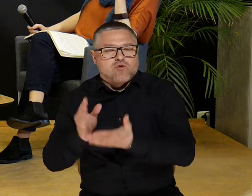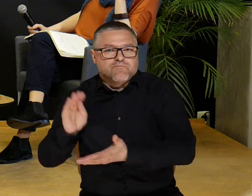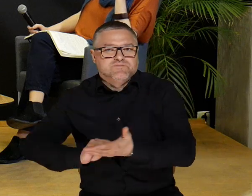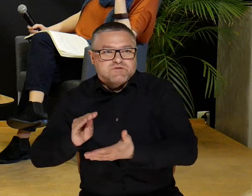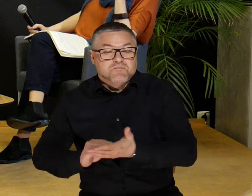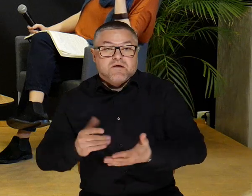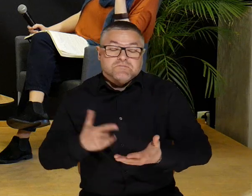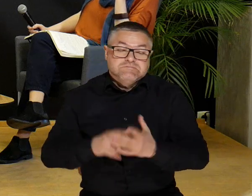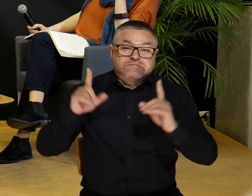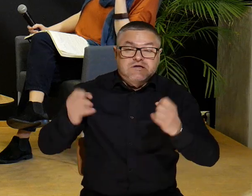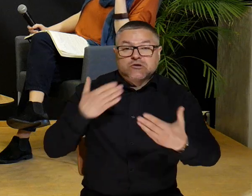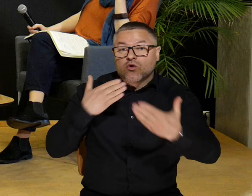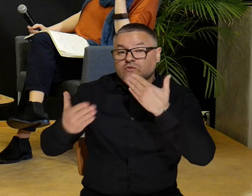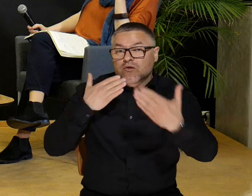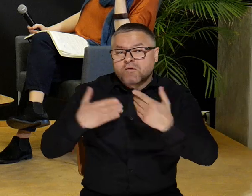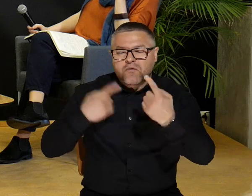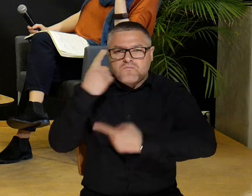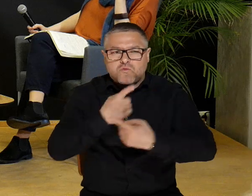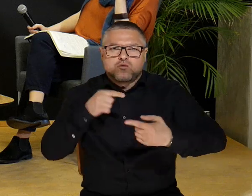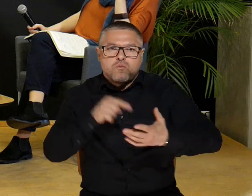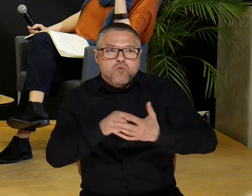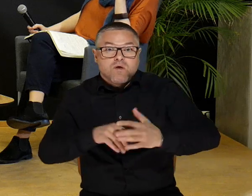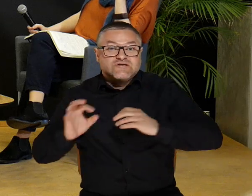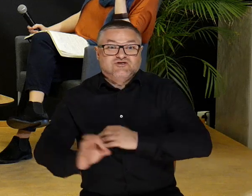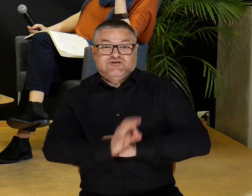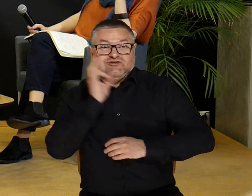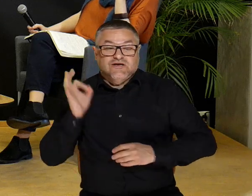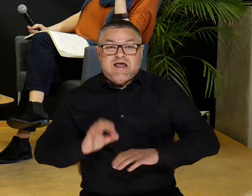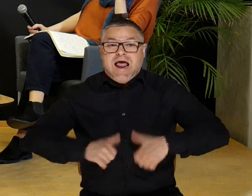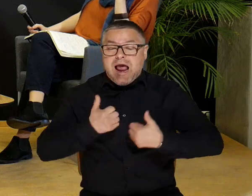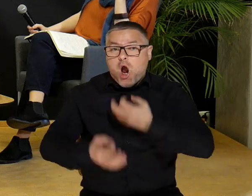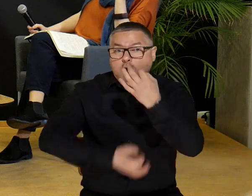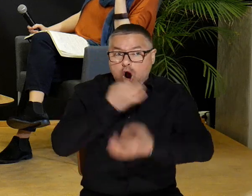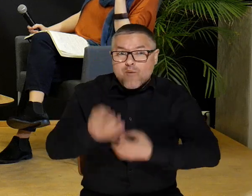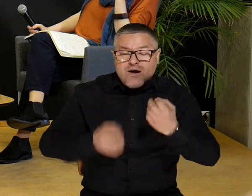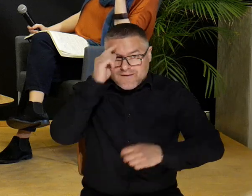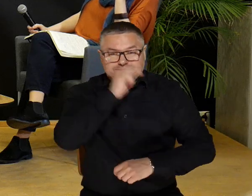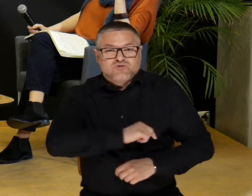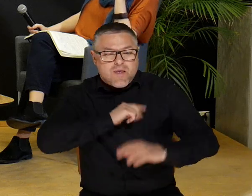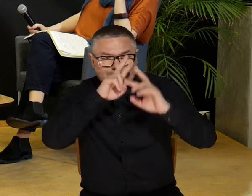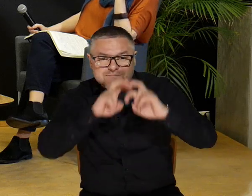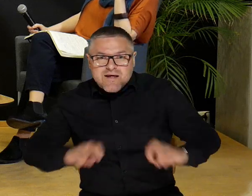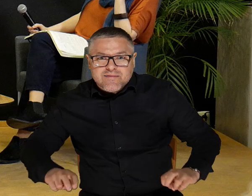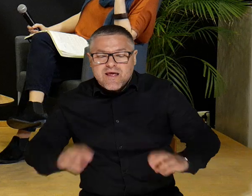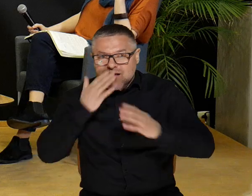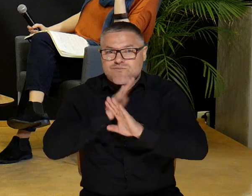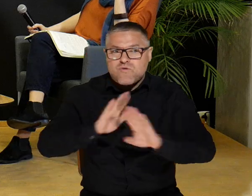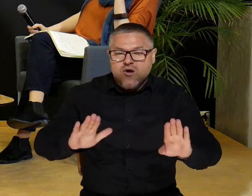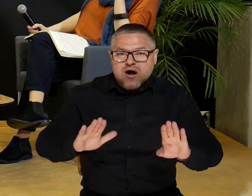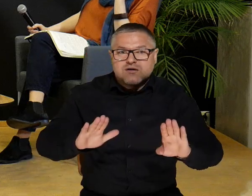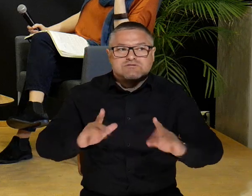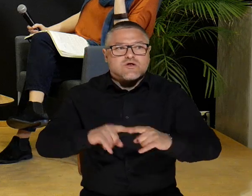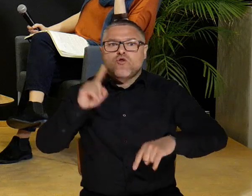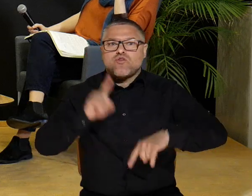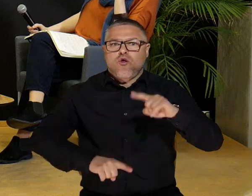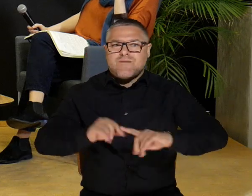Ale zaczęliśmy rozmawiać o tym i pomyślałem sobie, to jest może ta wielka szansa, żeby opowiedzieć o tych badaniach psychologicznych w jakiś taki sposób bardziej